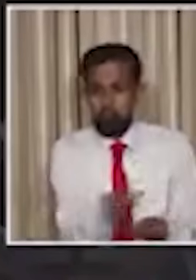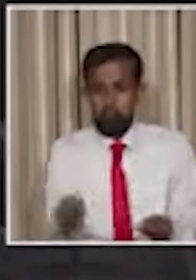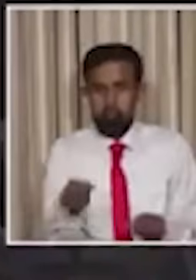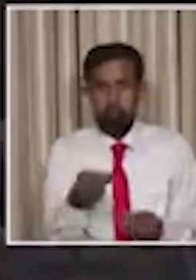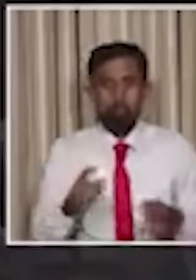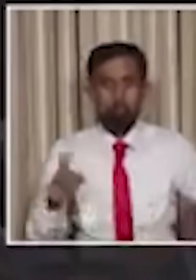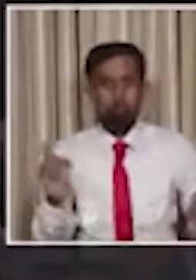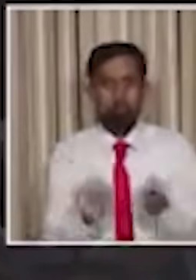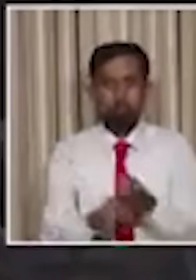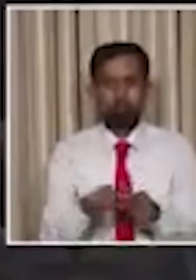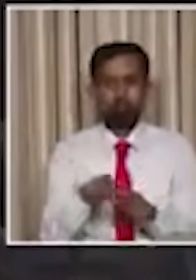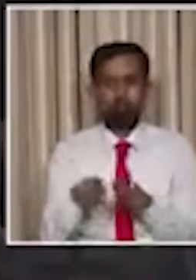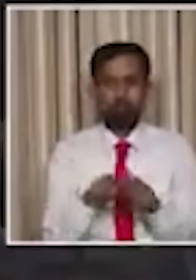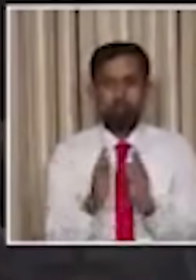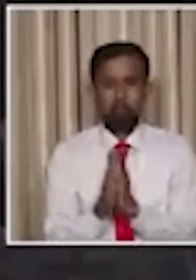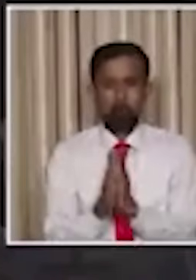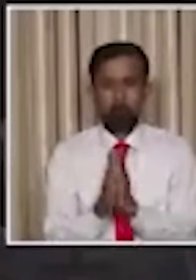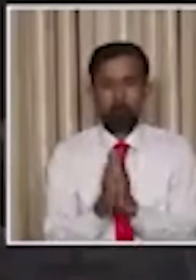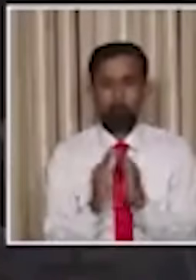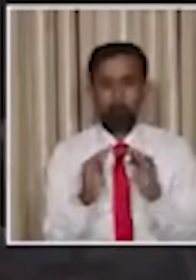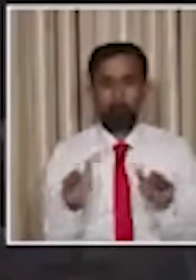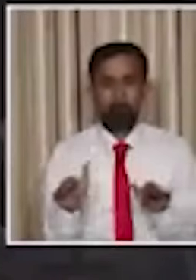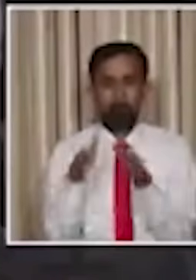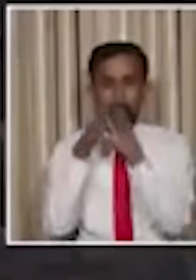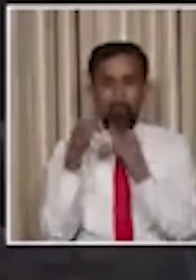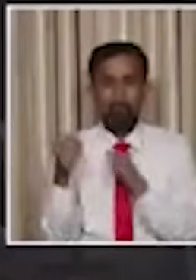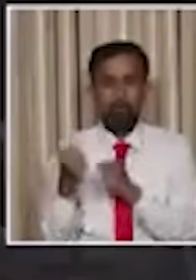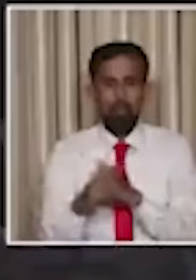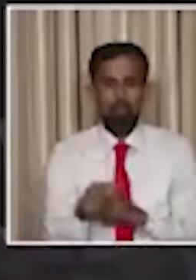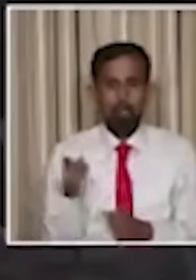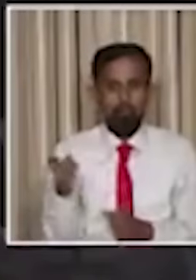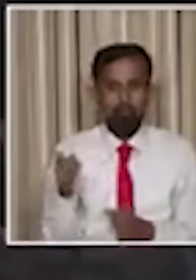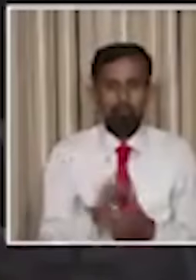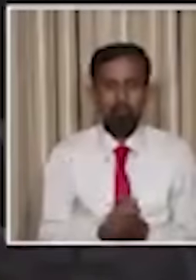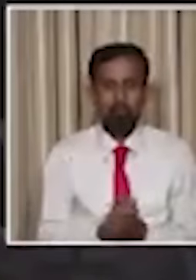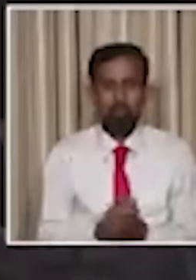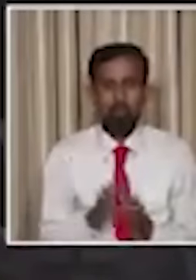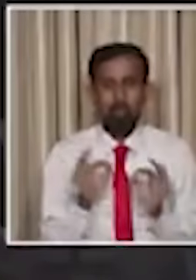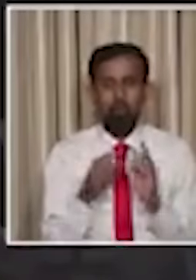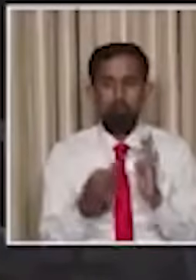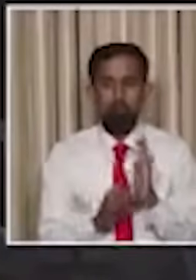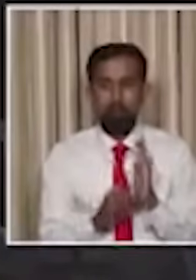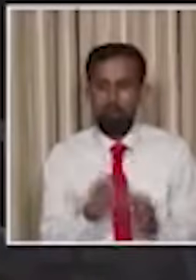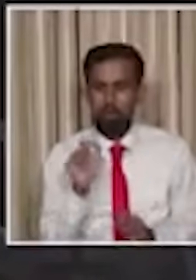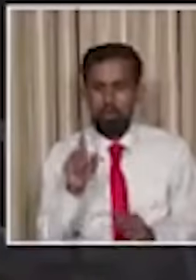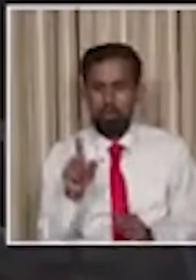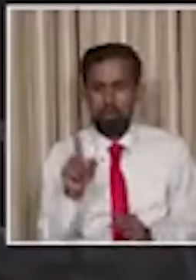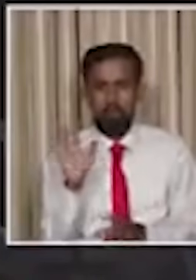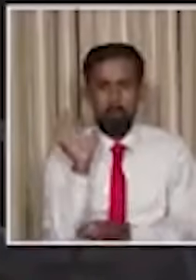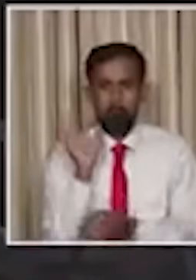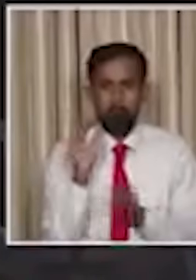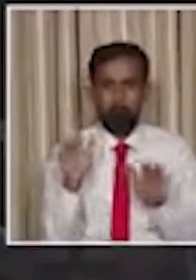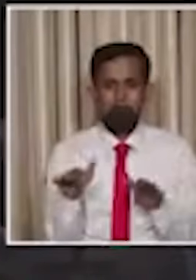நோக்கத்தோடு அந்த விகாரை அமைக்கின்ற முயற்சி நடைபெறுகின்றது. பொருளுகந்த விகாரை என்ற பெயரில் அந்த விகாரை அமைப்பதற்கான முயற்சி நடைபெறுகிறது. அந்த